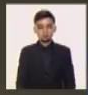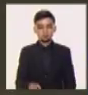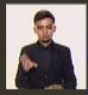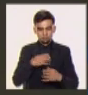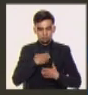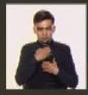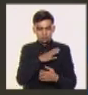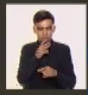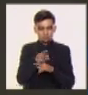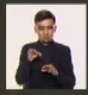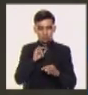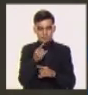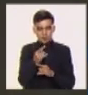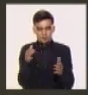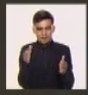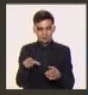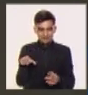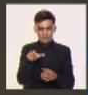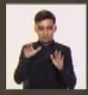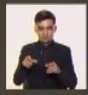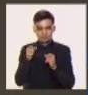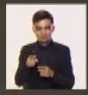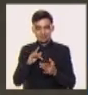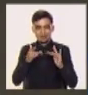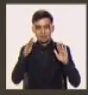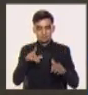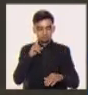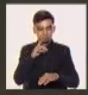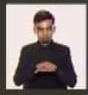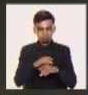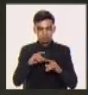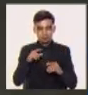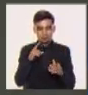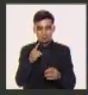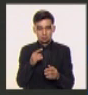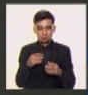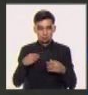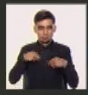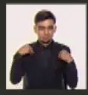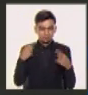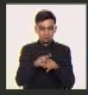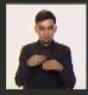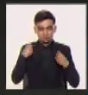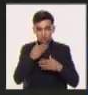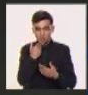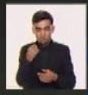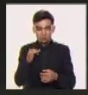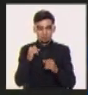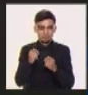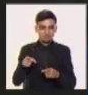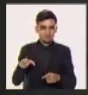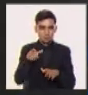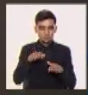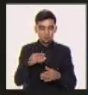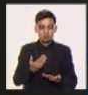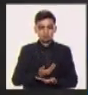Душераздирающие кадры спасения брошенного в реке младенца появились в сети. Ничем не прикрытый ребенок лежал в скрытой части под тротуаром. Плач новорожденного